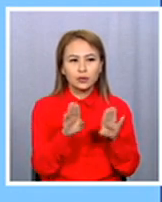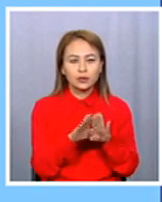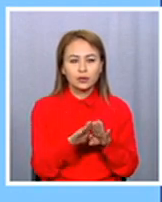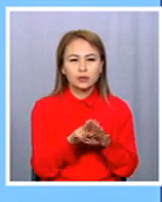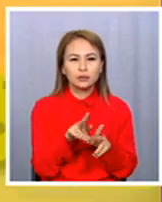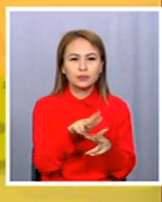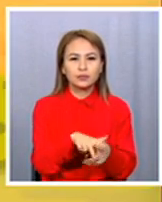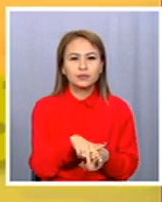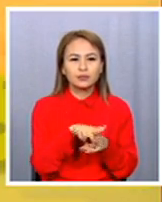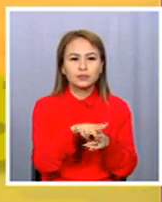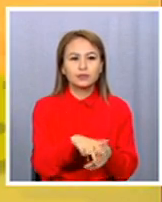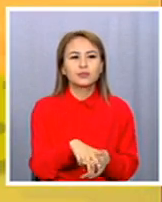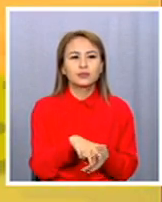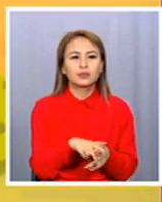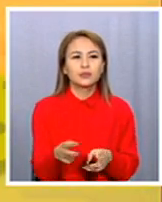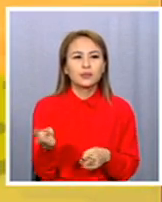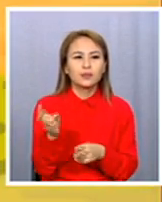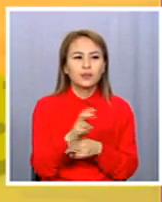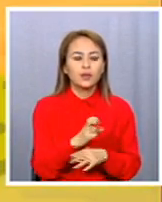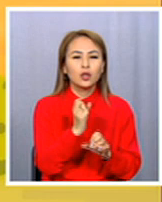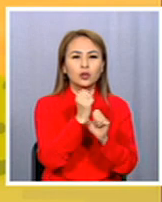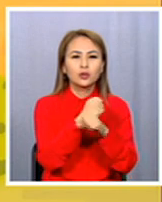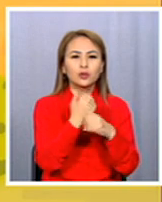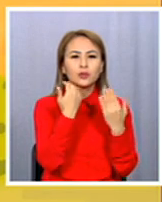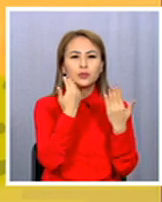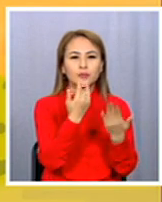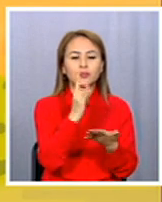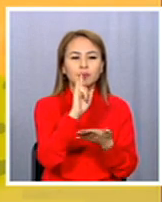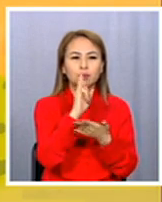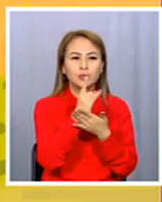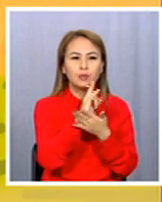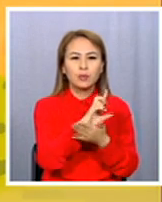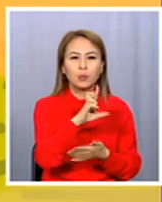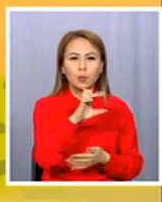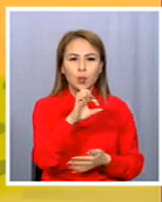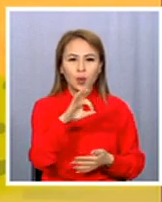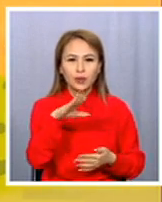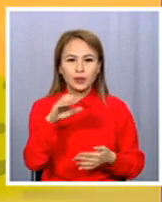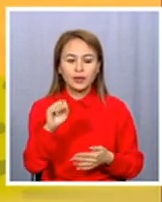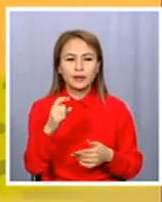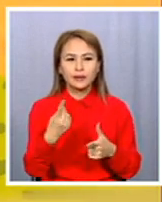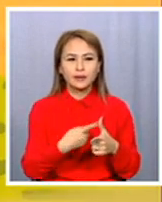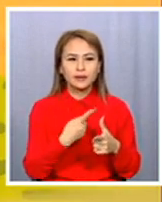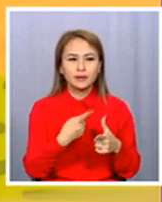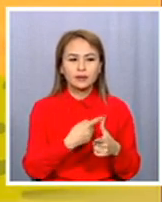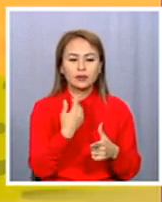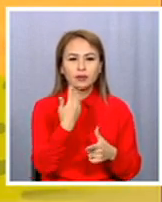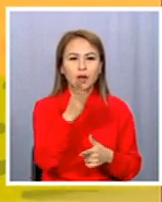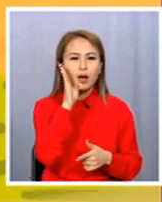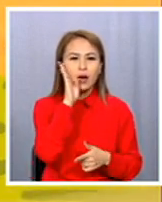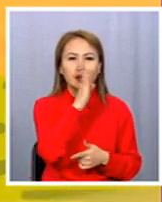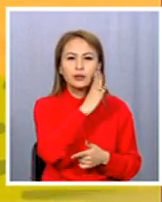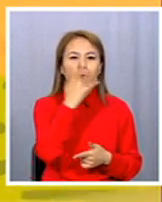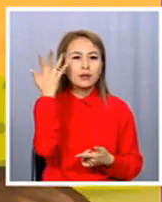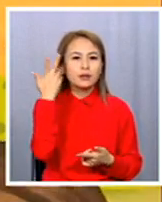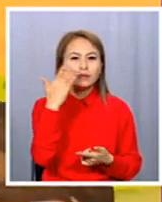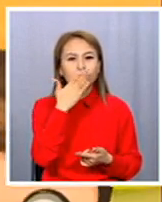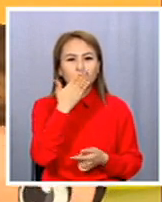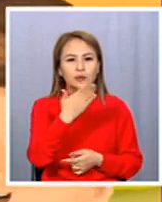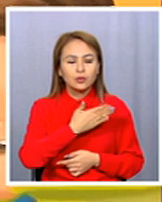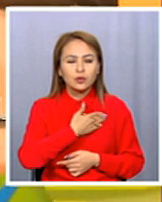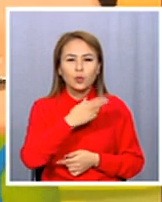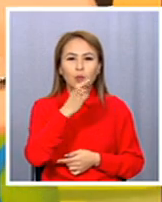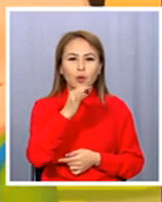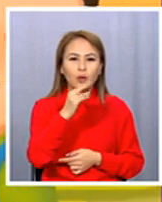келем бұрын. Түйемалы төлі, бота дейді мені. Анаң жақсы көрсе, ботам